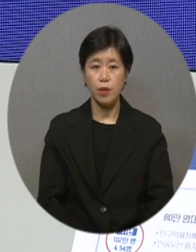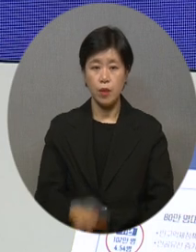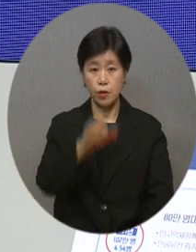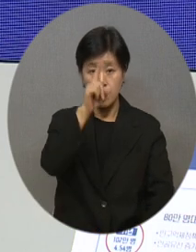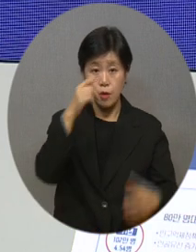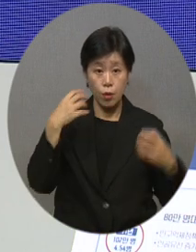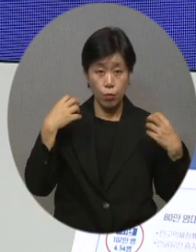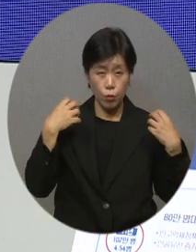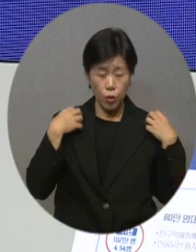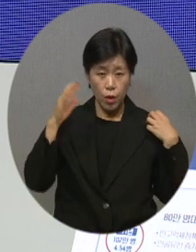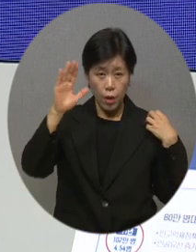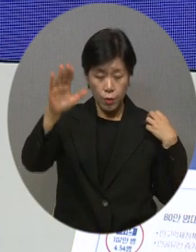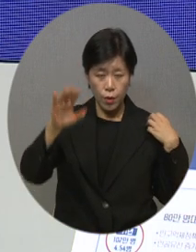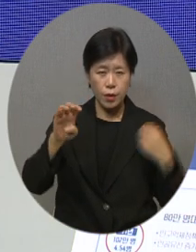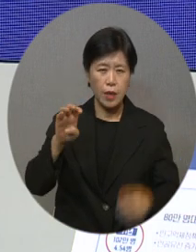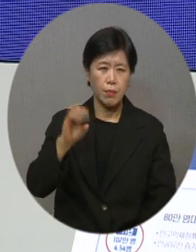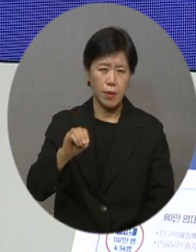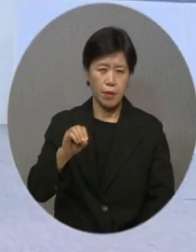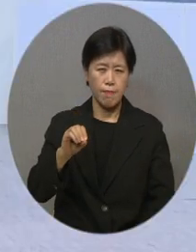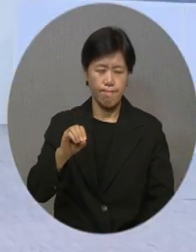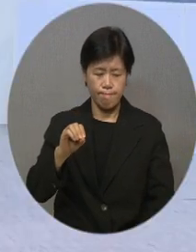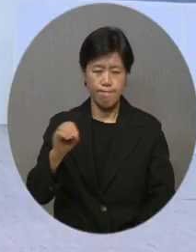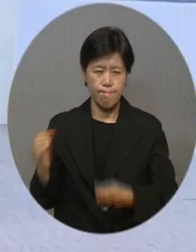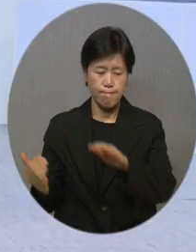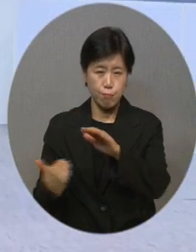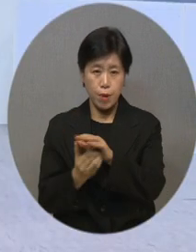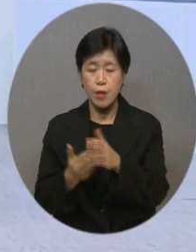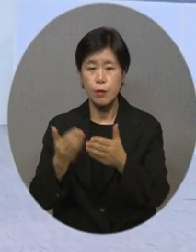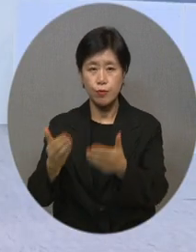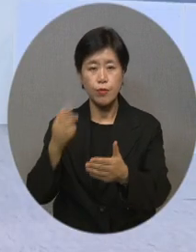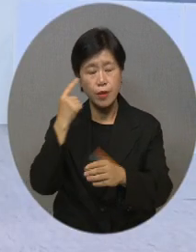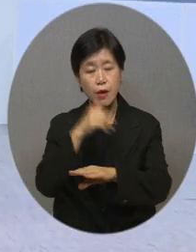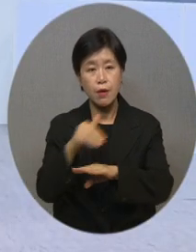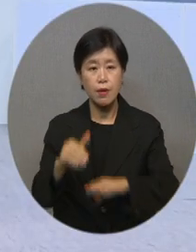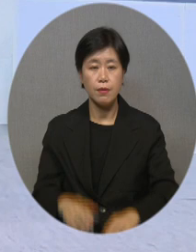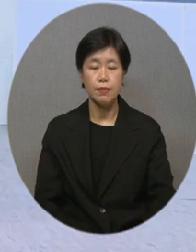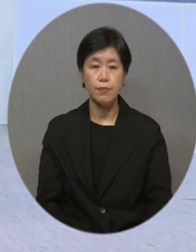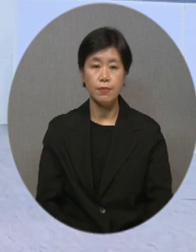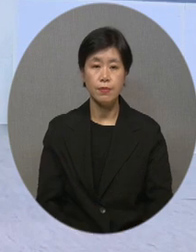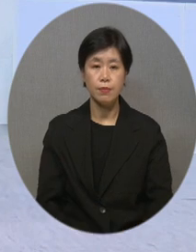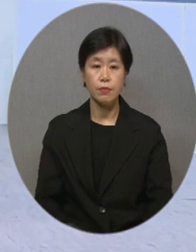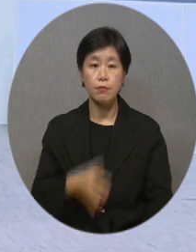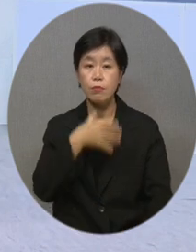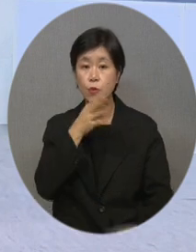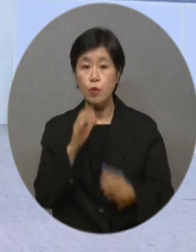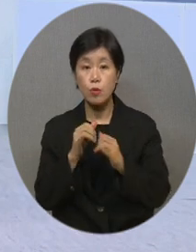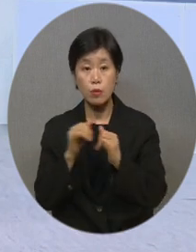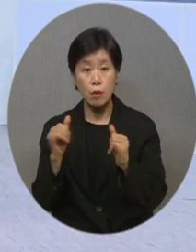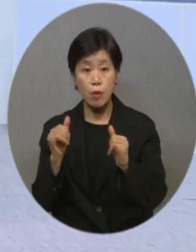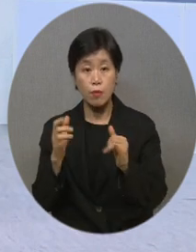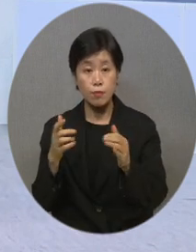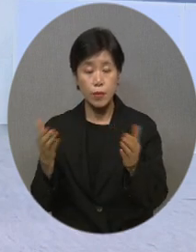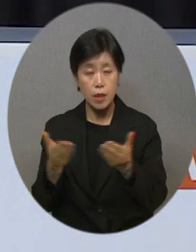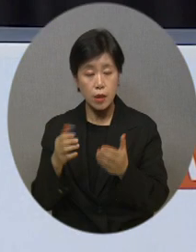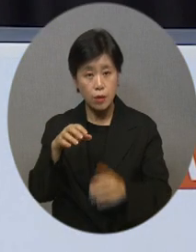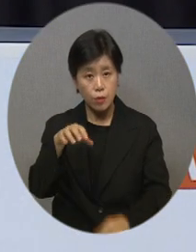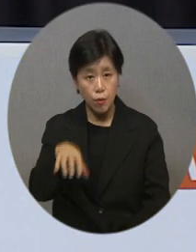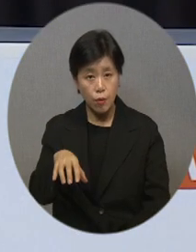그 인상할 그 계획을 가지고 있습니다. 노인 일자리는 예산은 역대로 최대로 늘었습니다.